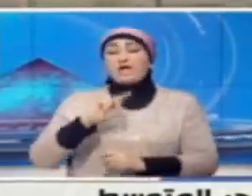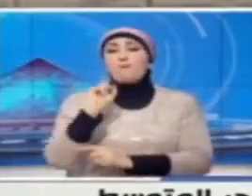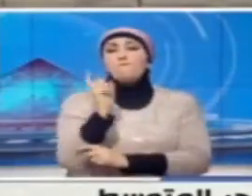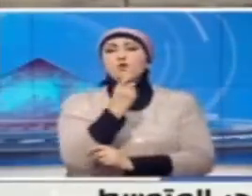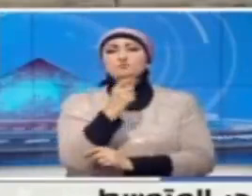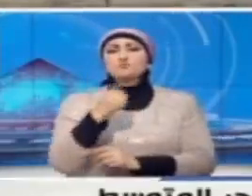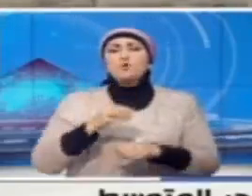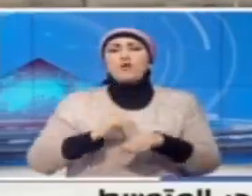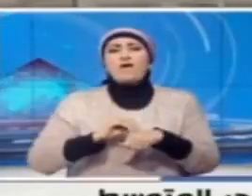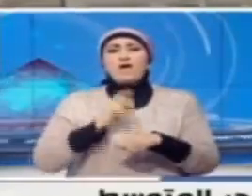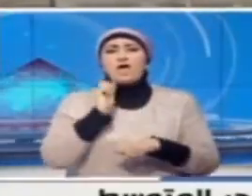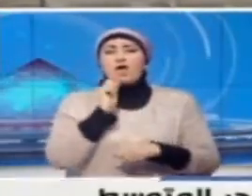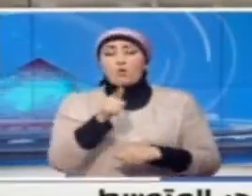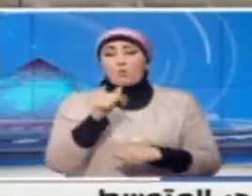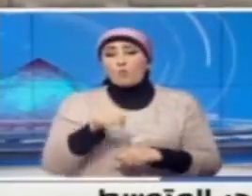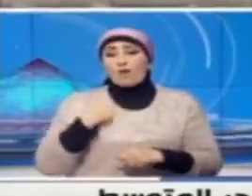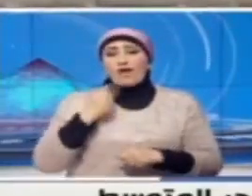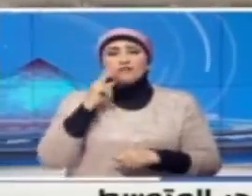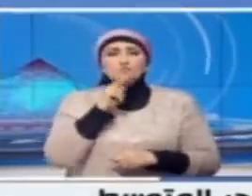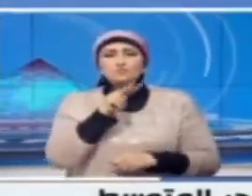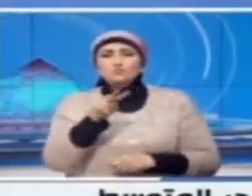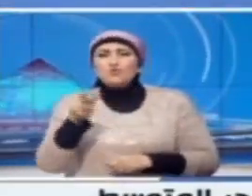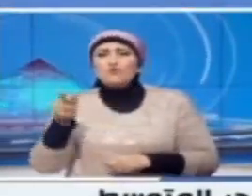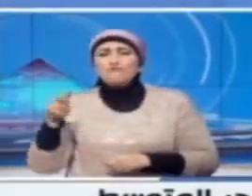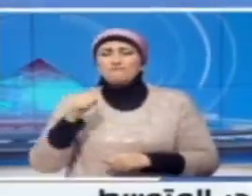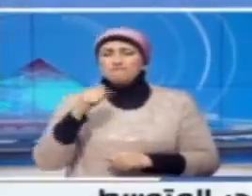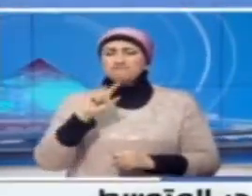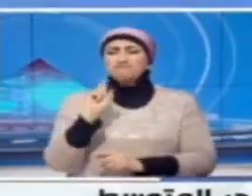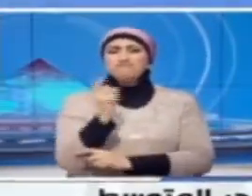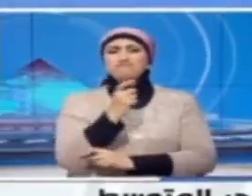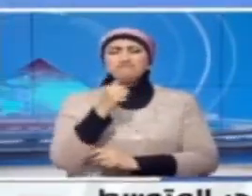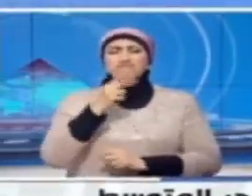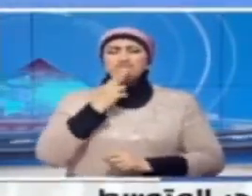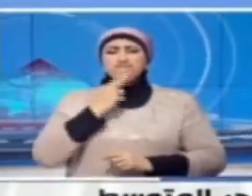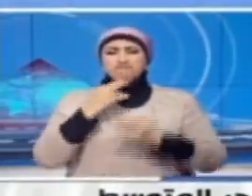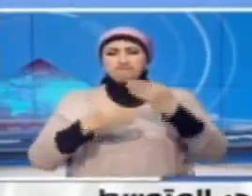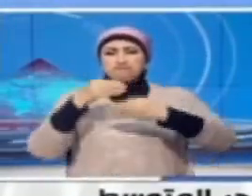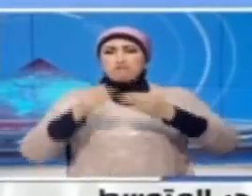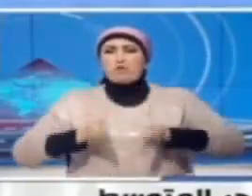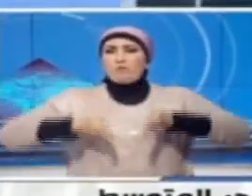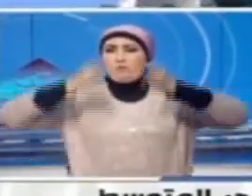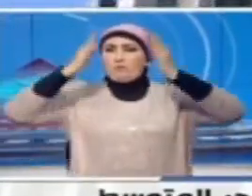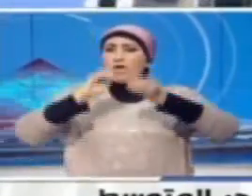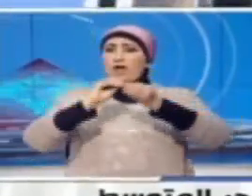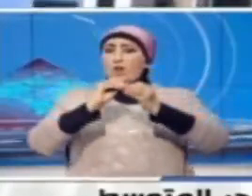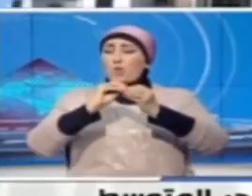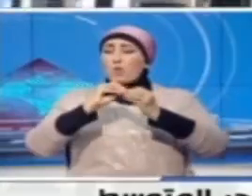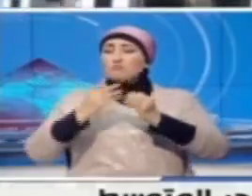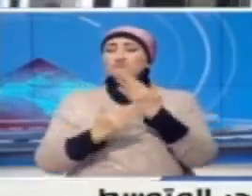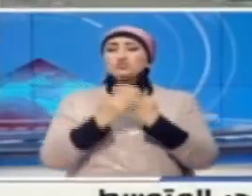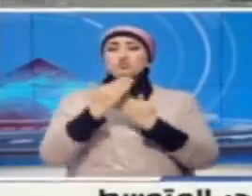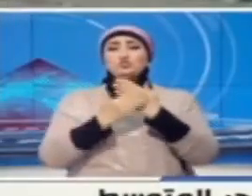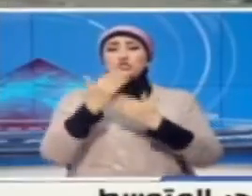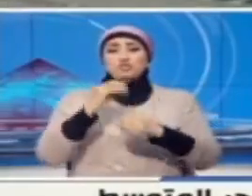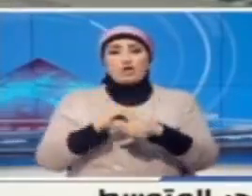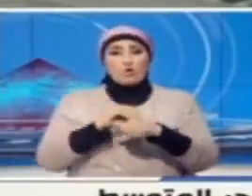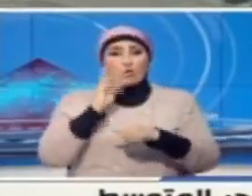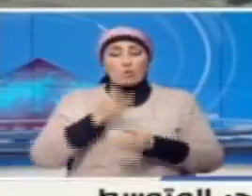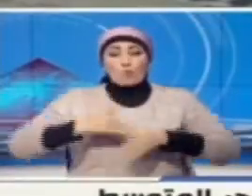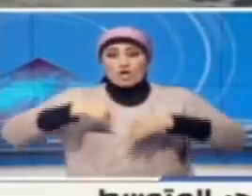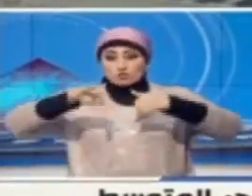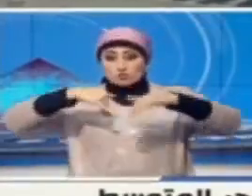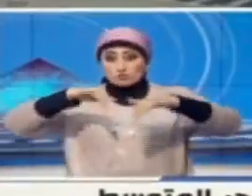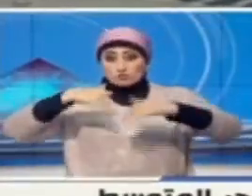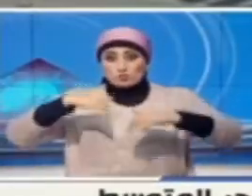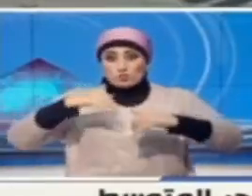الجديدة بطابعها الخاص حيث تنفرد بارتفاعات وتصميمات وألوان مبتكرة، إضافة إلى الطرق